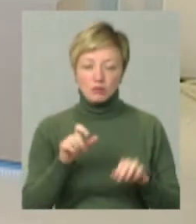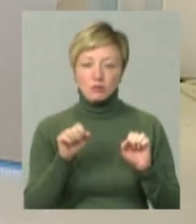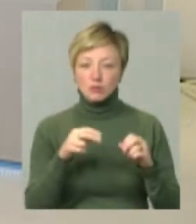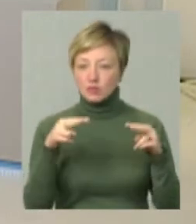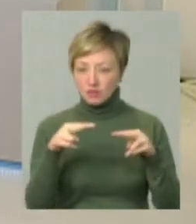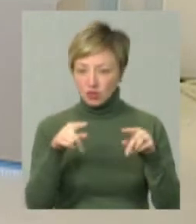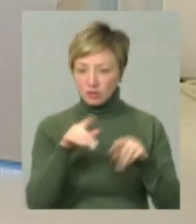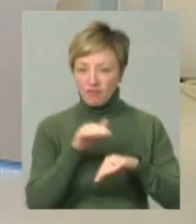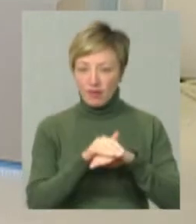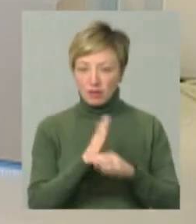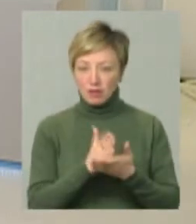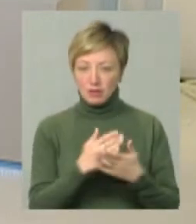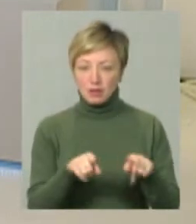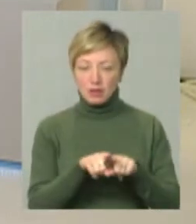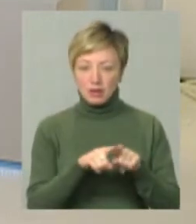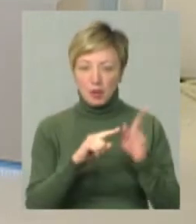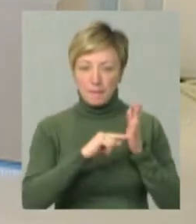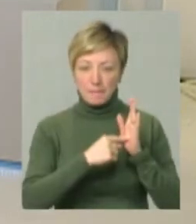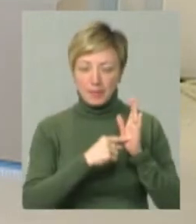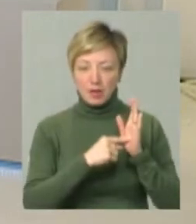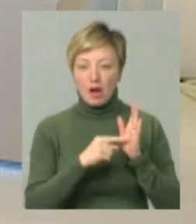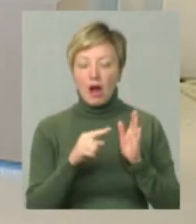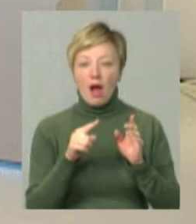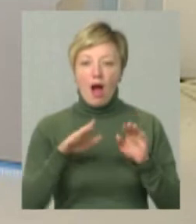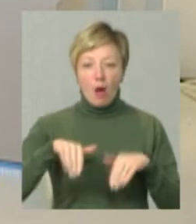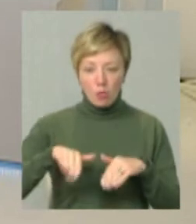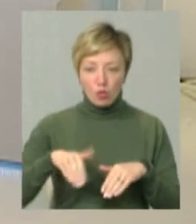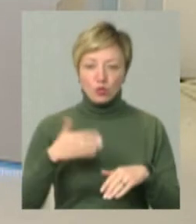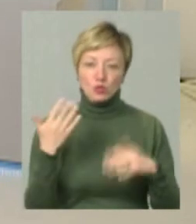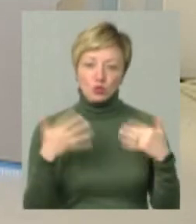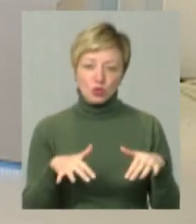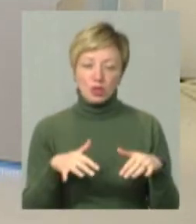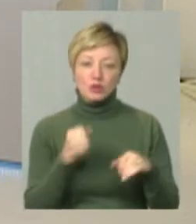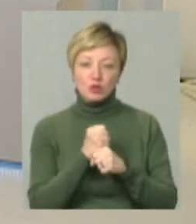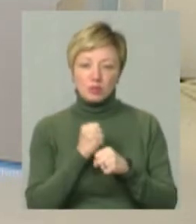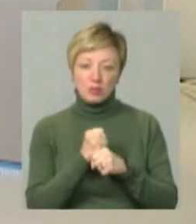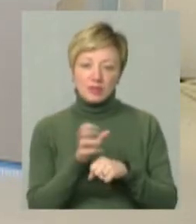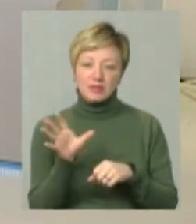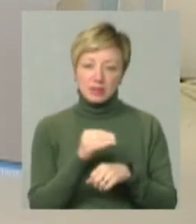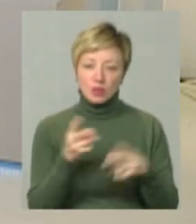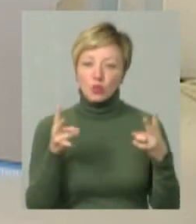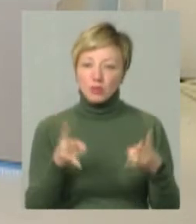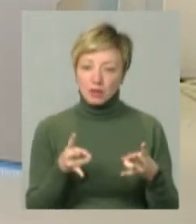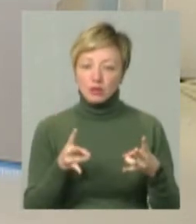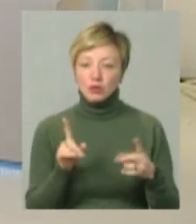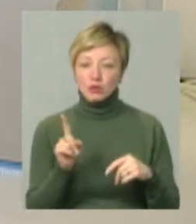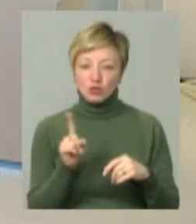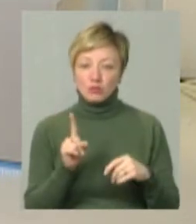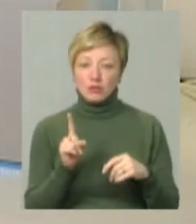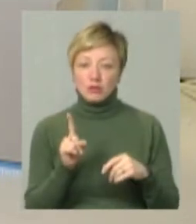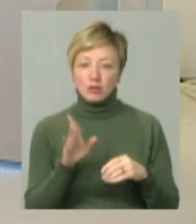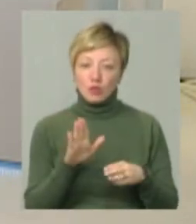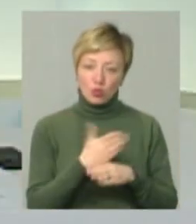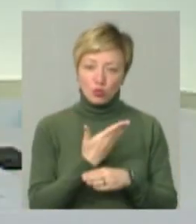би засвідчили той факт наявності тих міток, а також вже потім вжили усіх необхідних заходів для